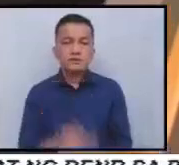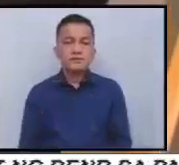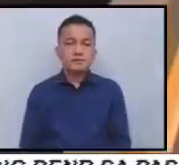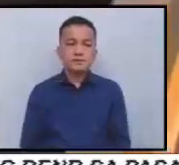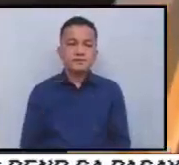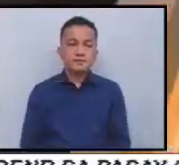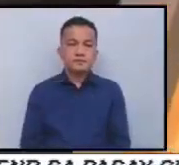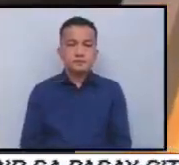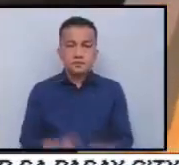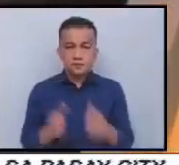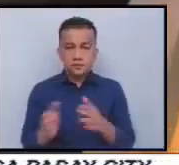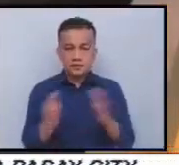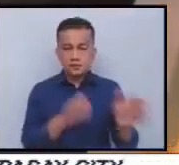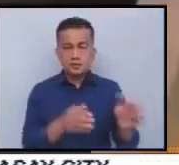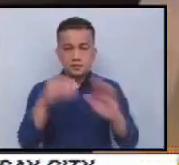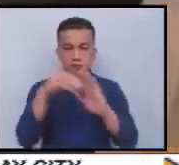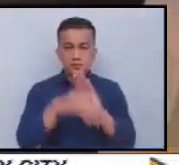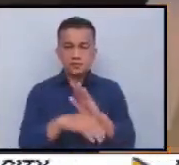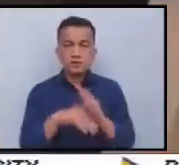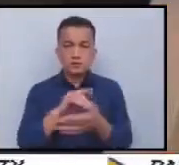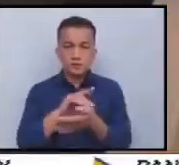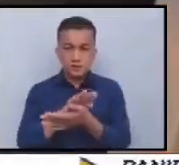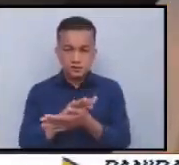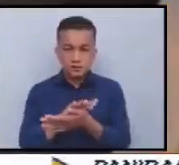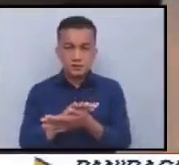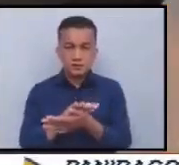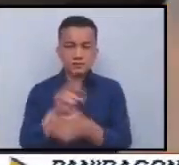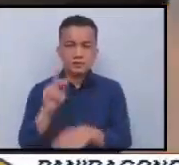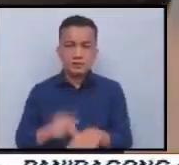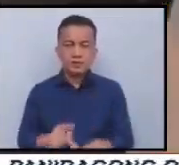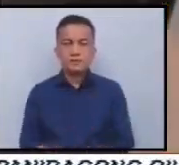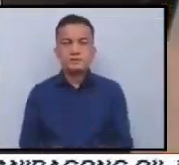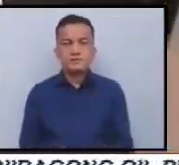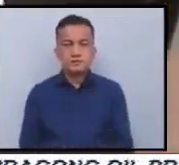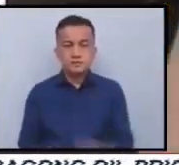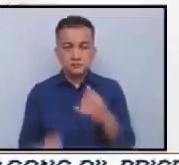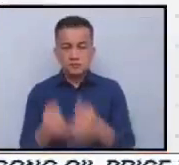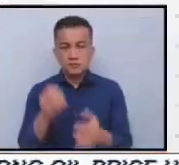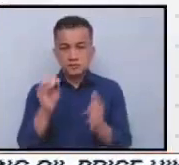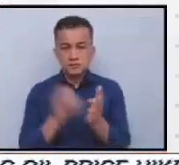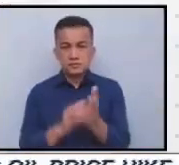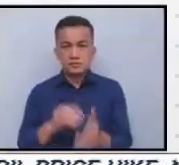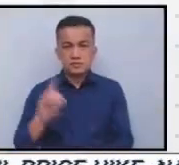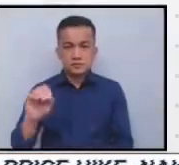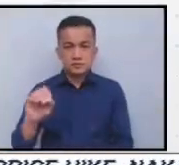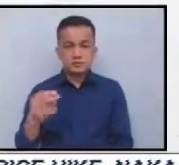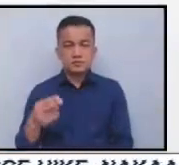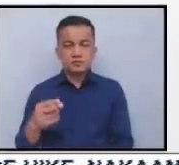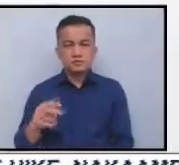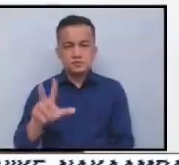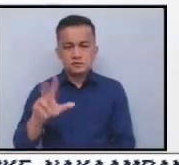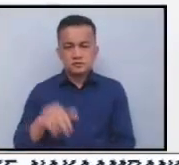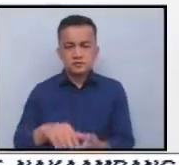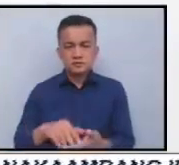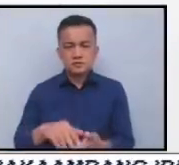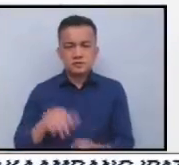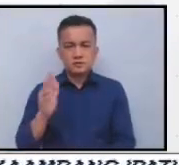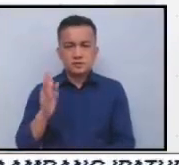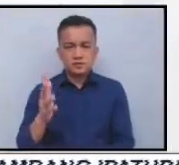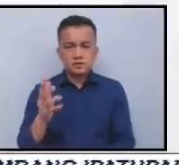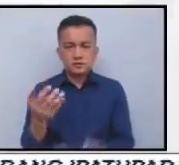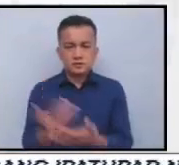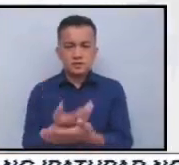Patuloy na bumababa ang kaso ng COVID-19 sa bansa. Sa huling tala ng Department of Health, nasa 3,050 ang mga bagong